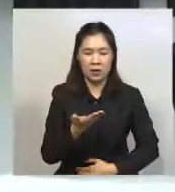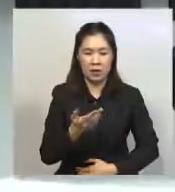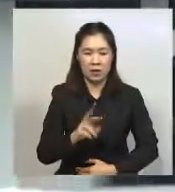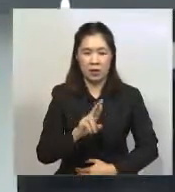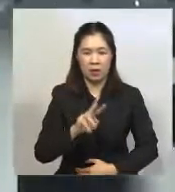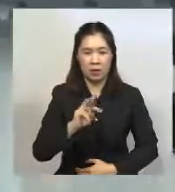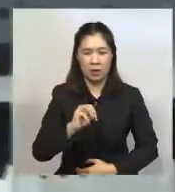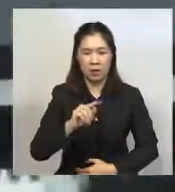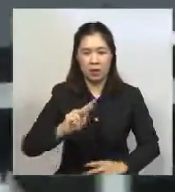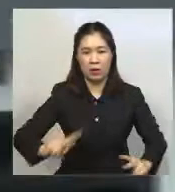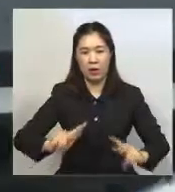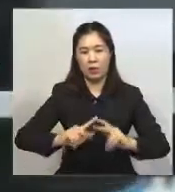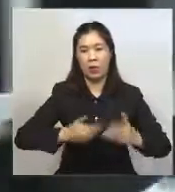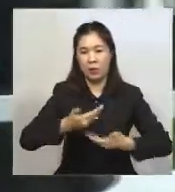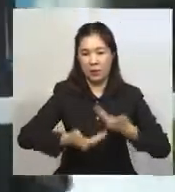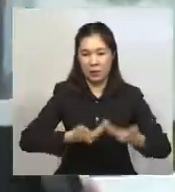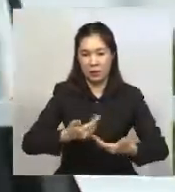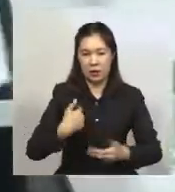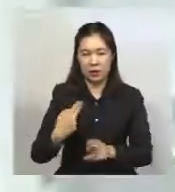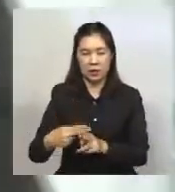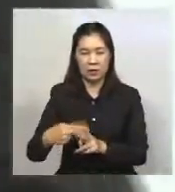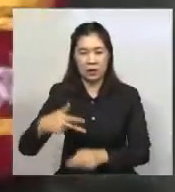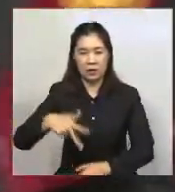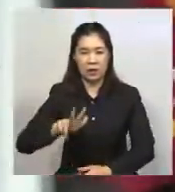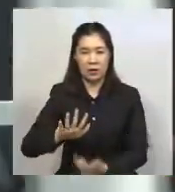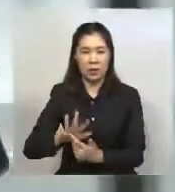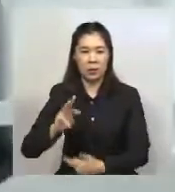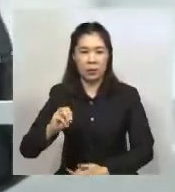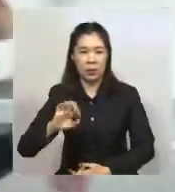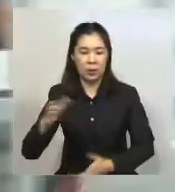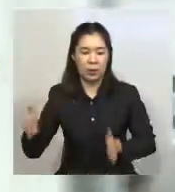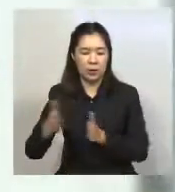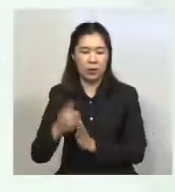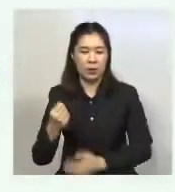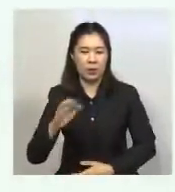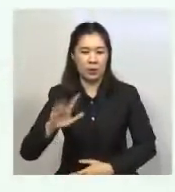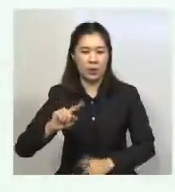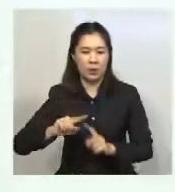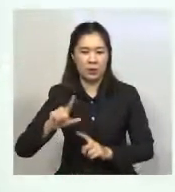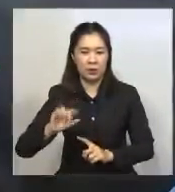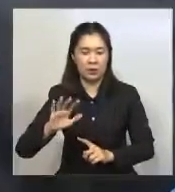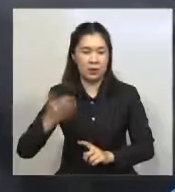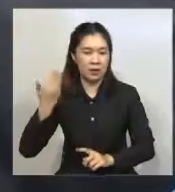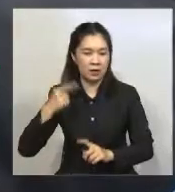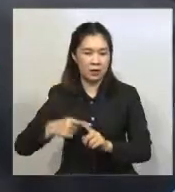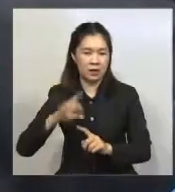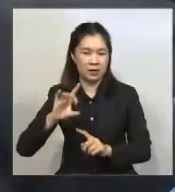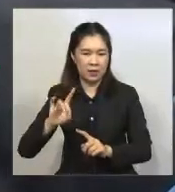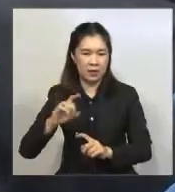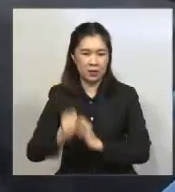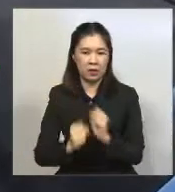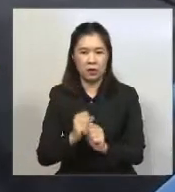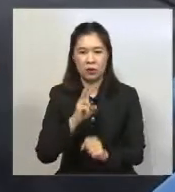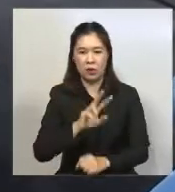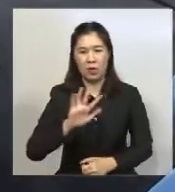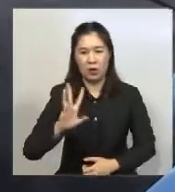นตรีว่าการกระทรวงพาณิชย์นายภูมิสารผลและพวกรวม15คนเมื่อวันที่25สิงหาคม2560โดยเ